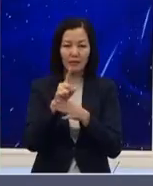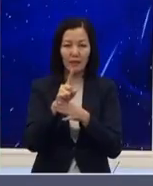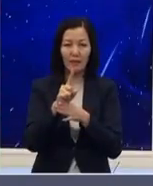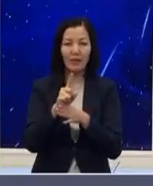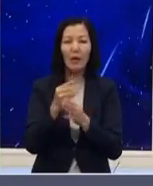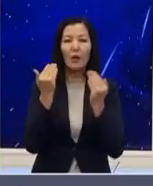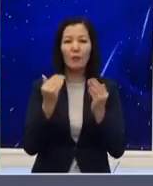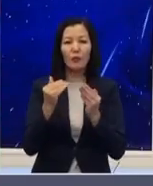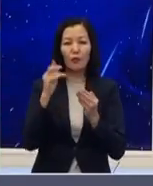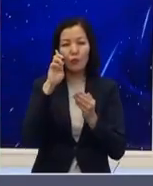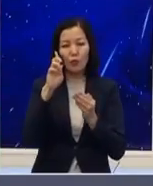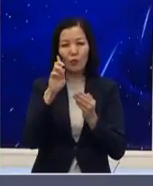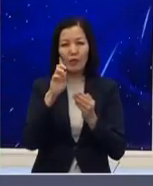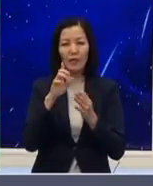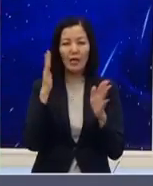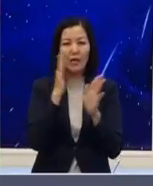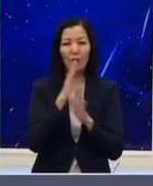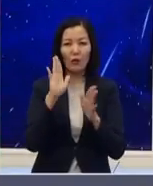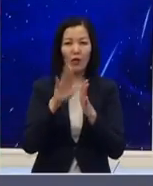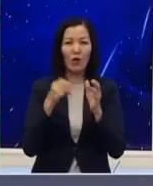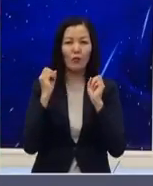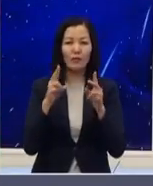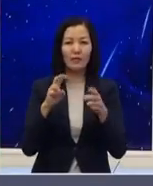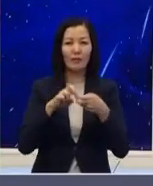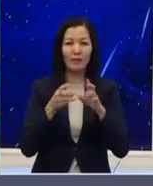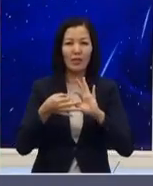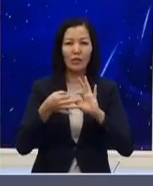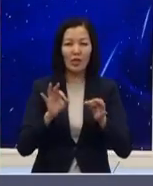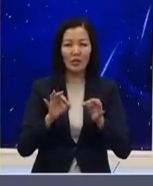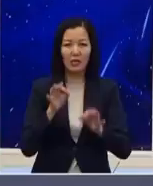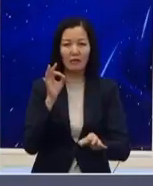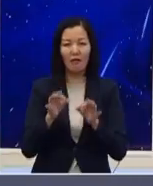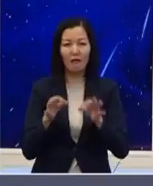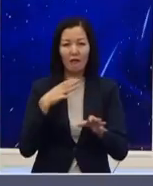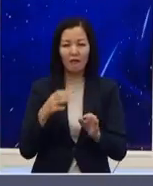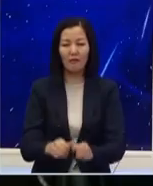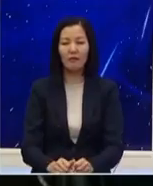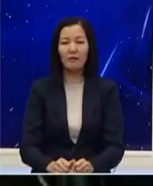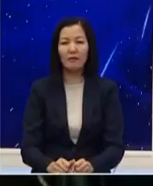тапсырмаларының бірі. Бүгін үкіметте экологиялық қауіпсіздік мәселесі жан-жақты қаралды.